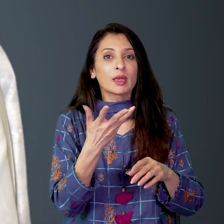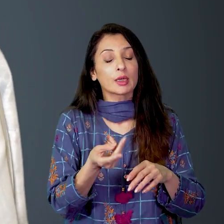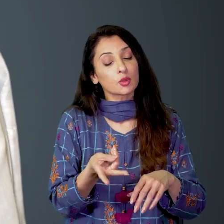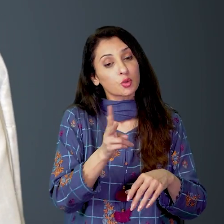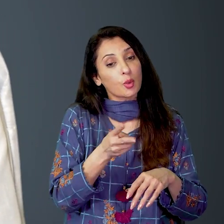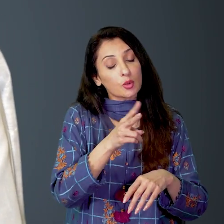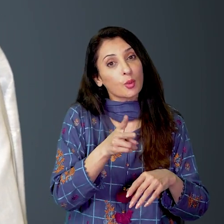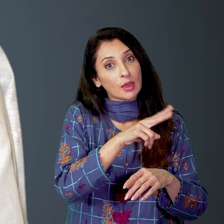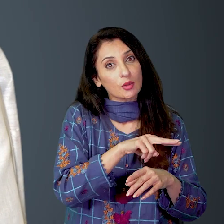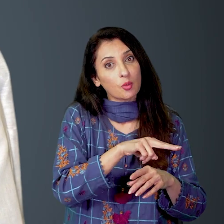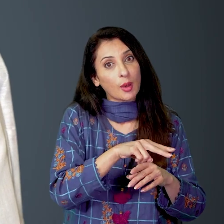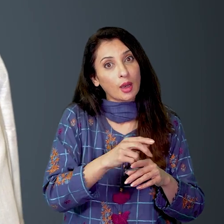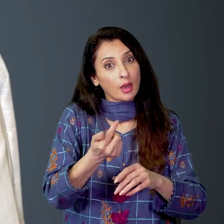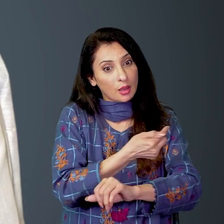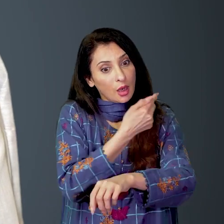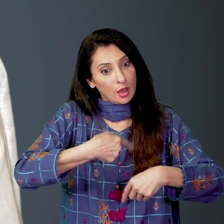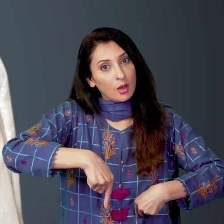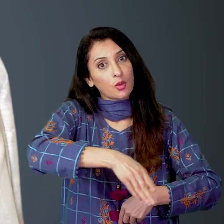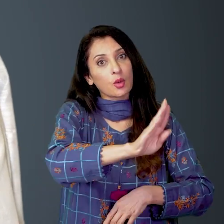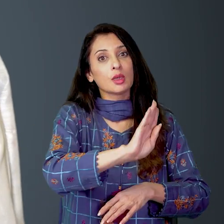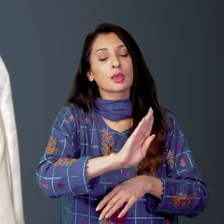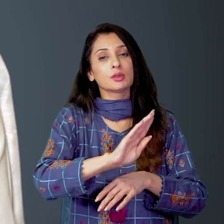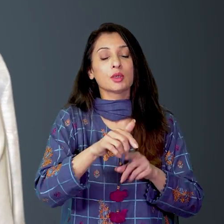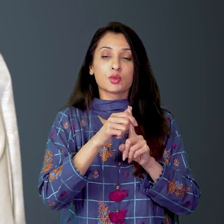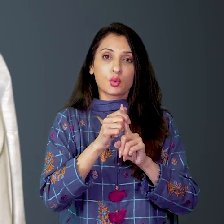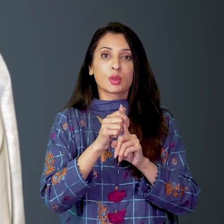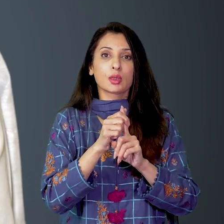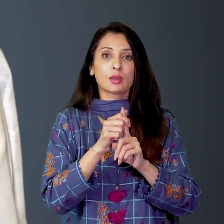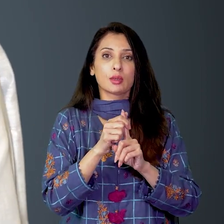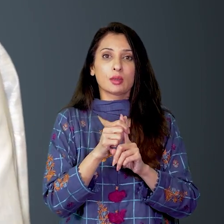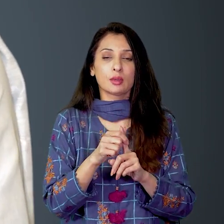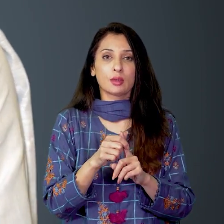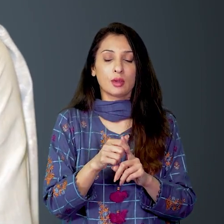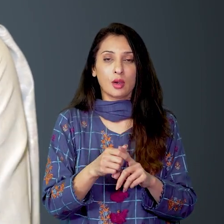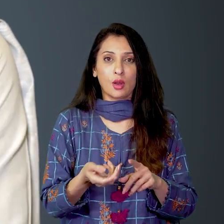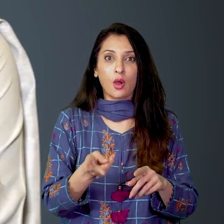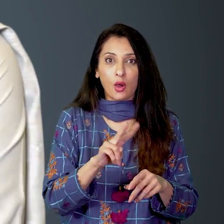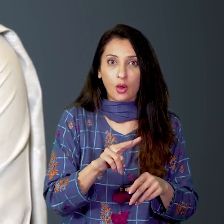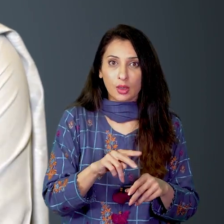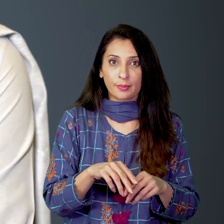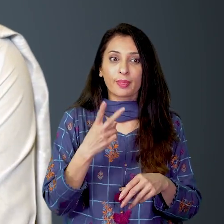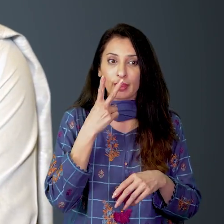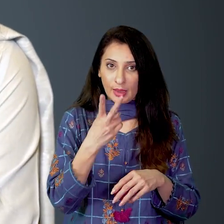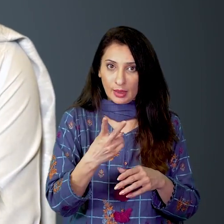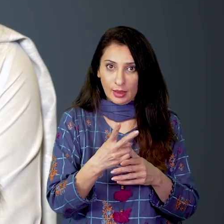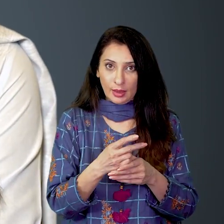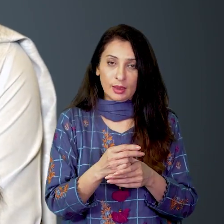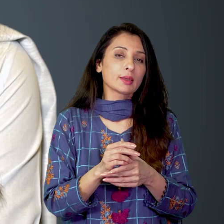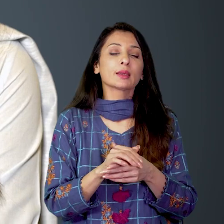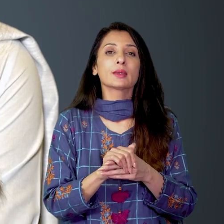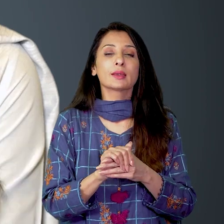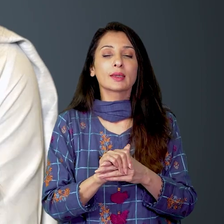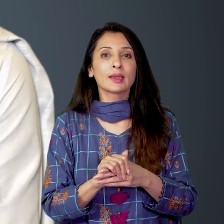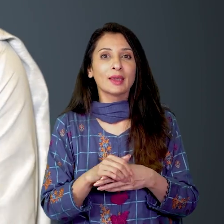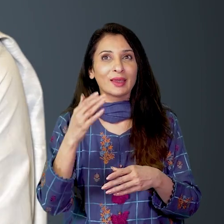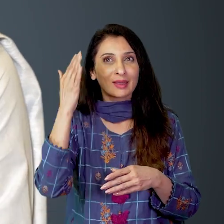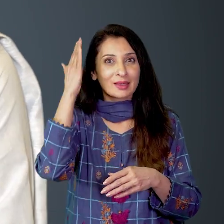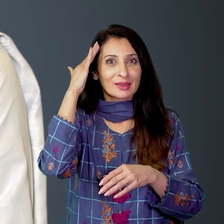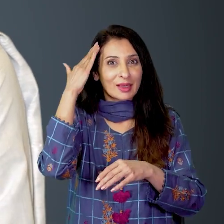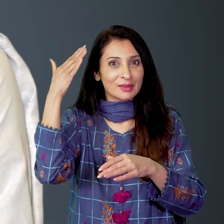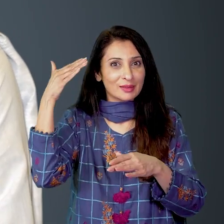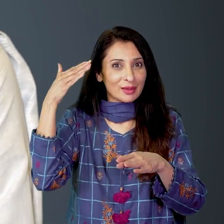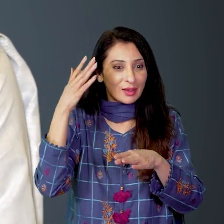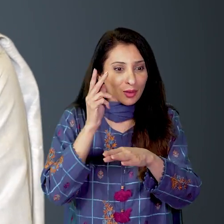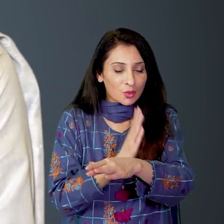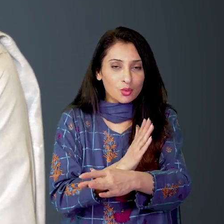इसके अलावा आपने ये देखना है कि जो हेड इंजरी है उससे आपको सेकेंडरी तो कोई किसी किस्म का नुकसान नहीं हो रहा। एक होती है जी